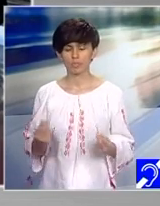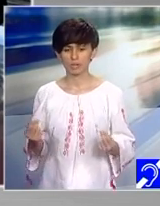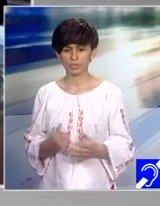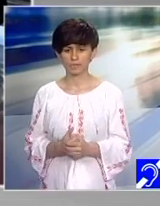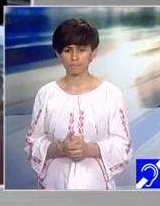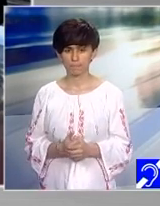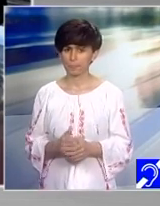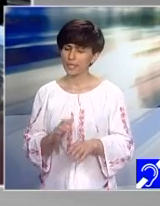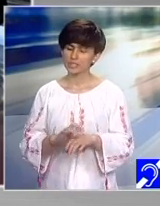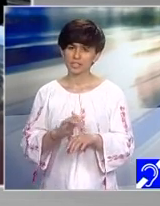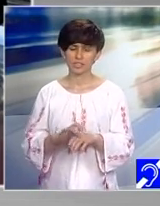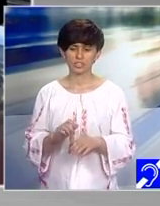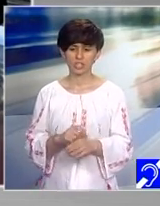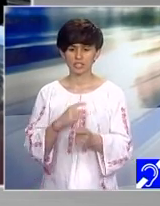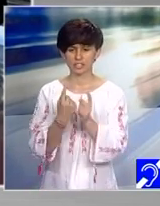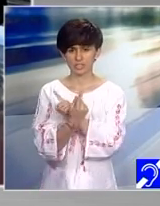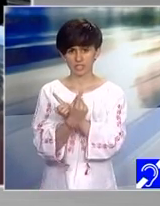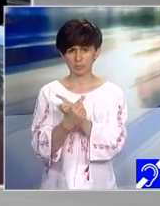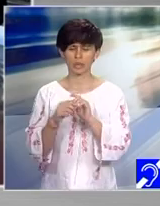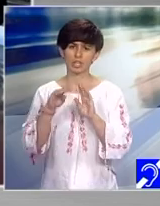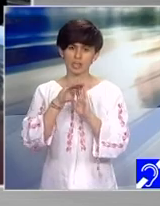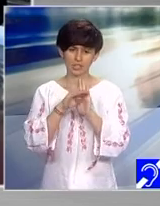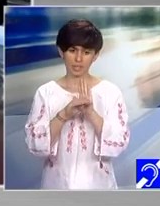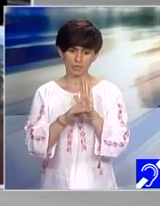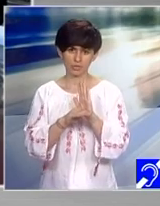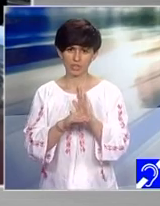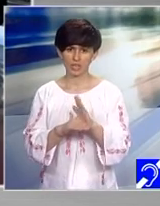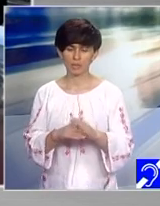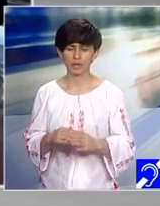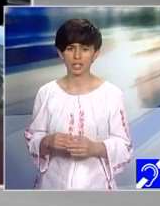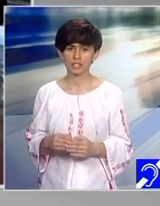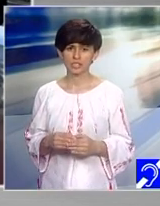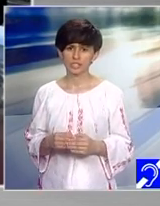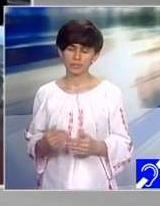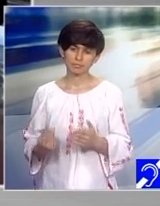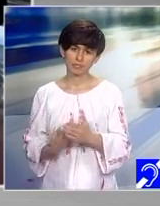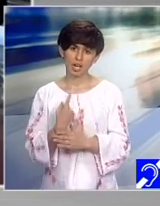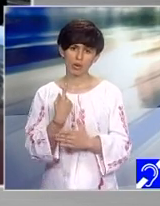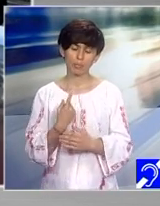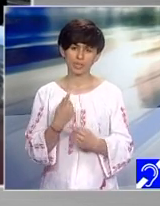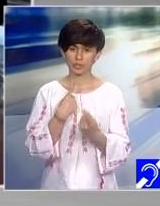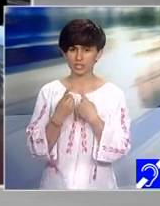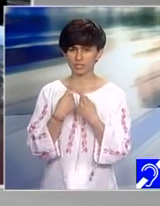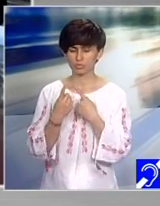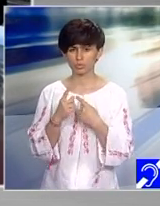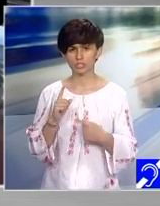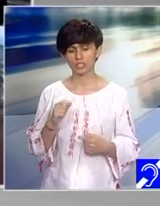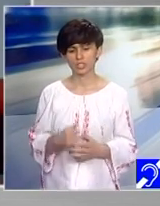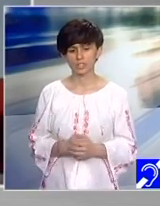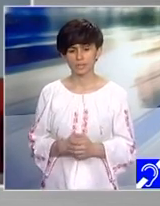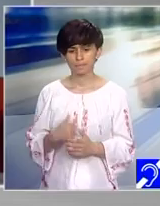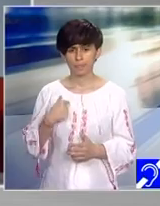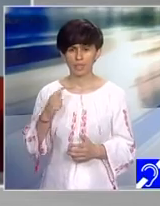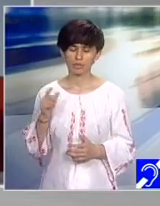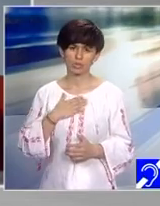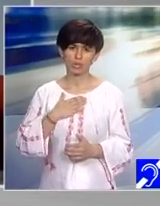la învățământul gimnazial, s-a înființat o comisie, au apărut divergențe, nu sunt în posesia rezultatelor ultime, poate